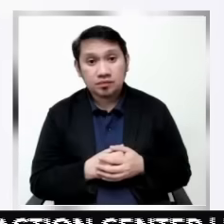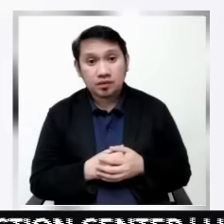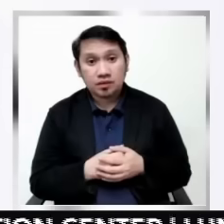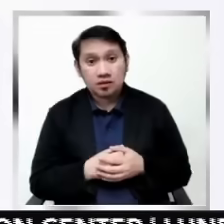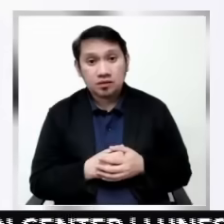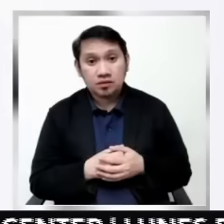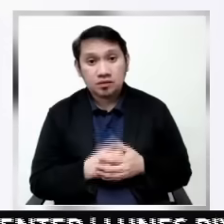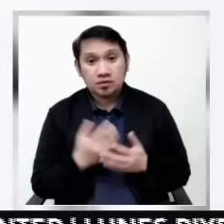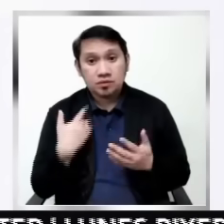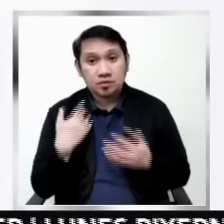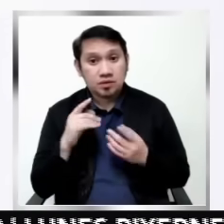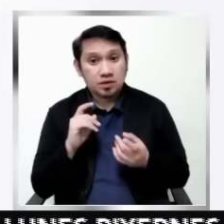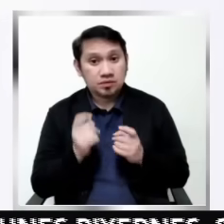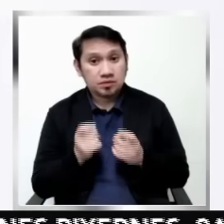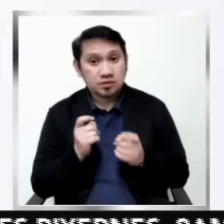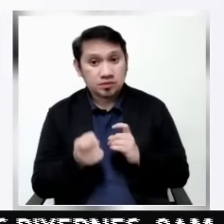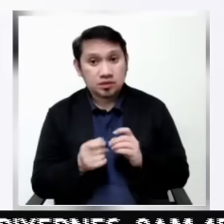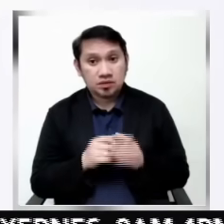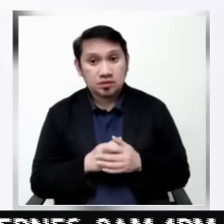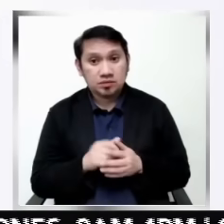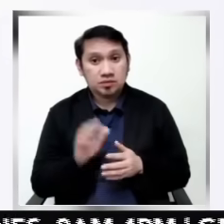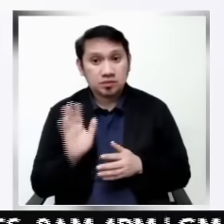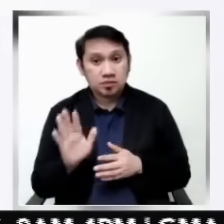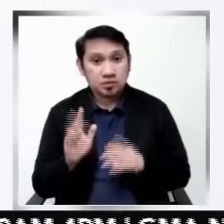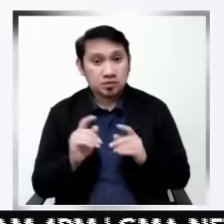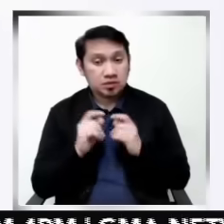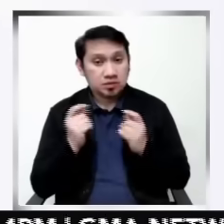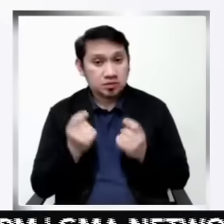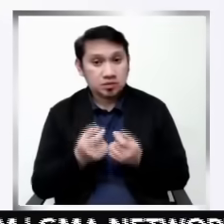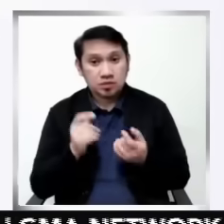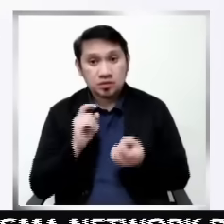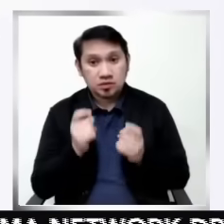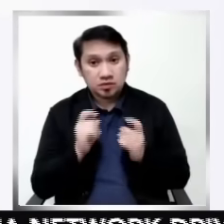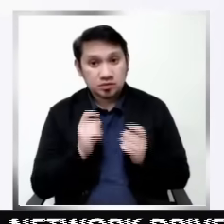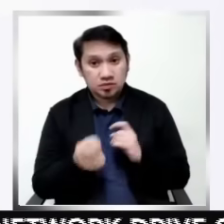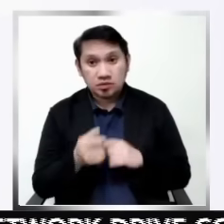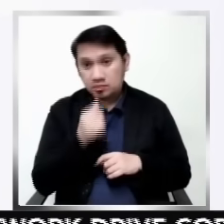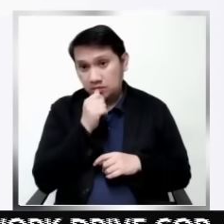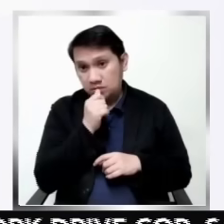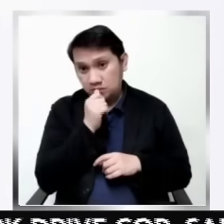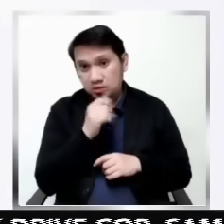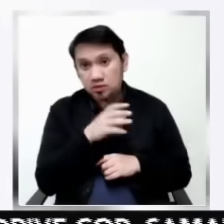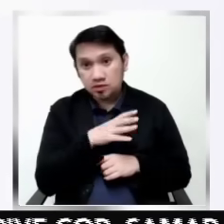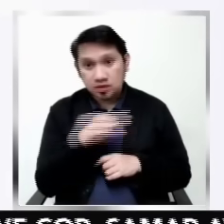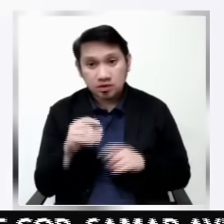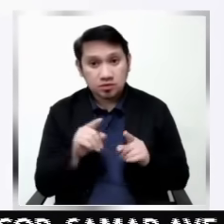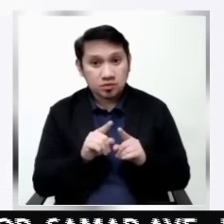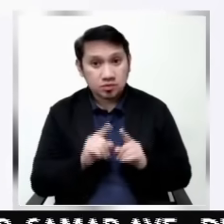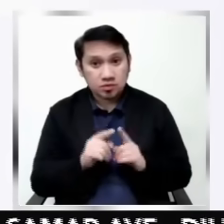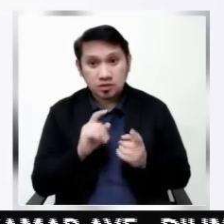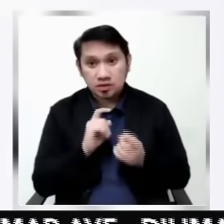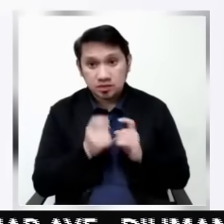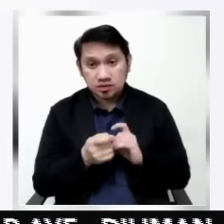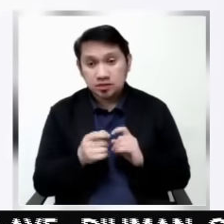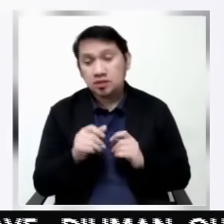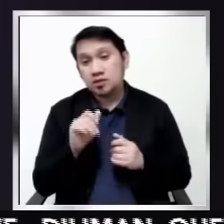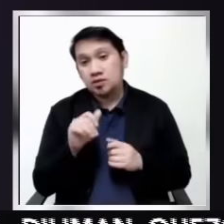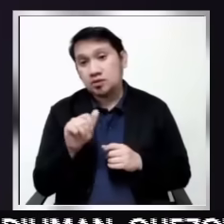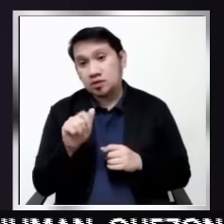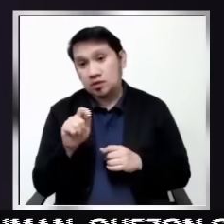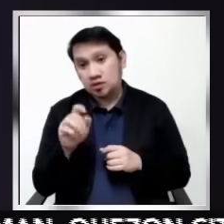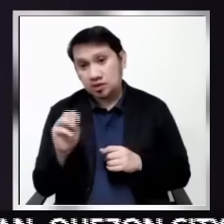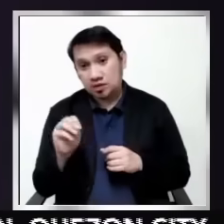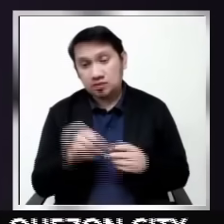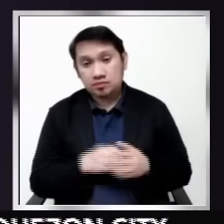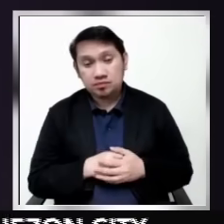changing their PINs, changing their passwords, and changing their ATMs if ever necessary.